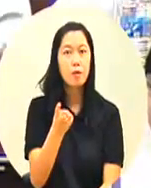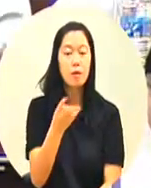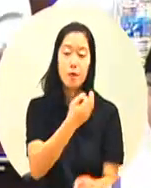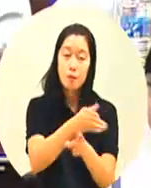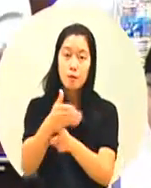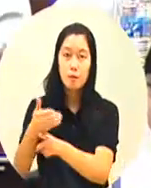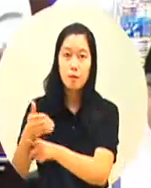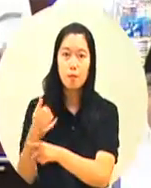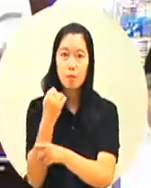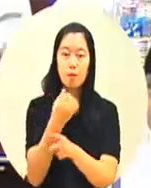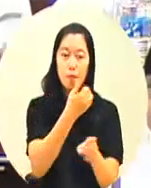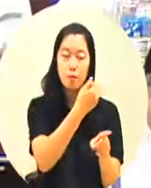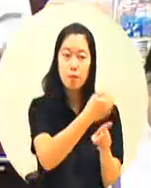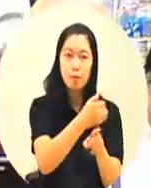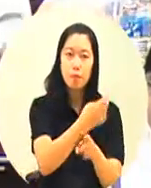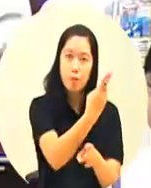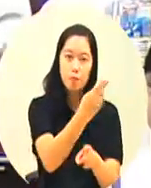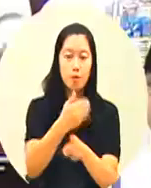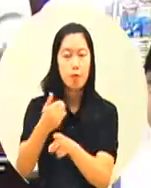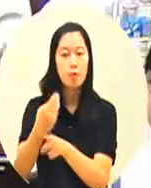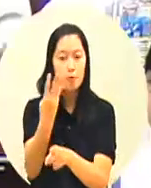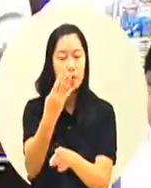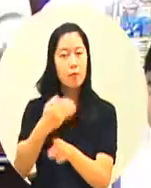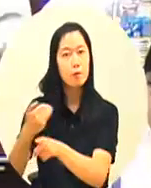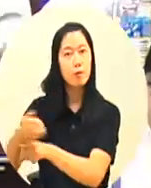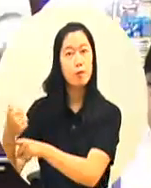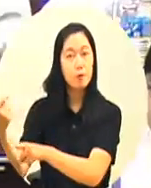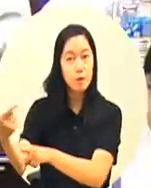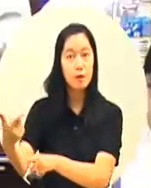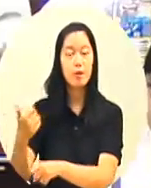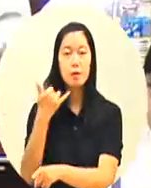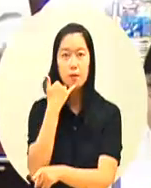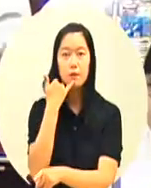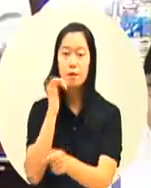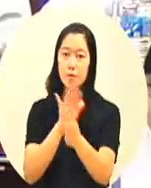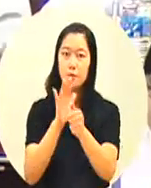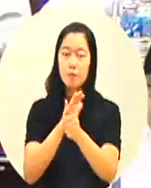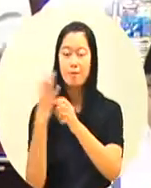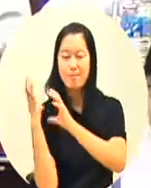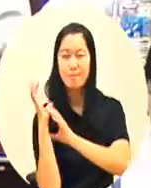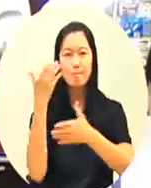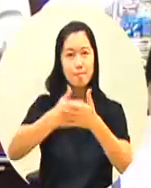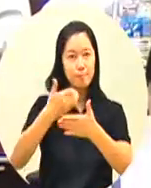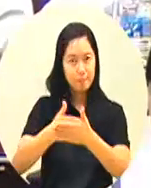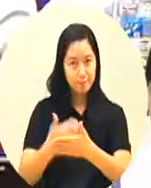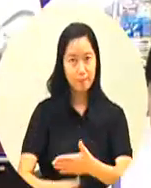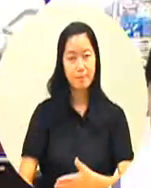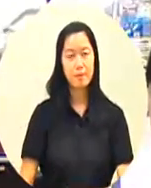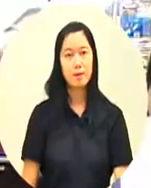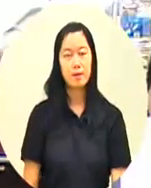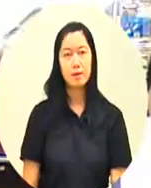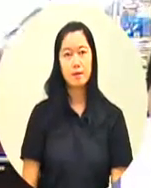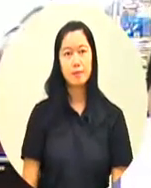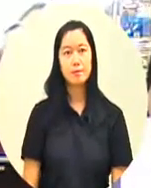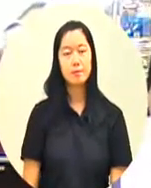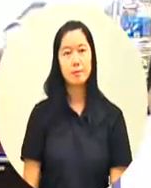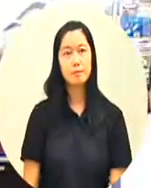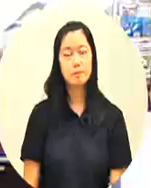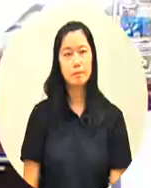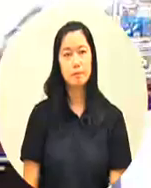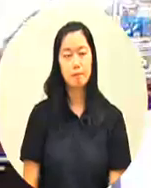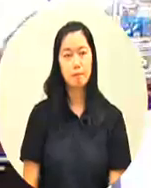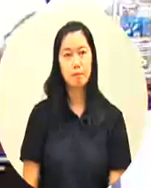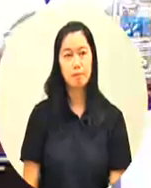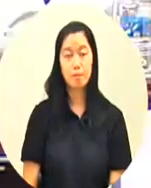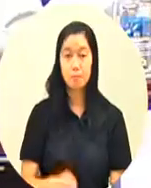可以分2期、4期、6期啊，这样减缓他缴款的这个压力啊，缴款的压力。